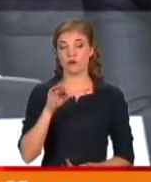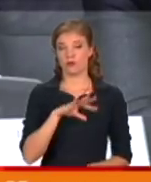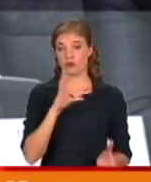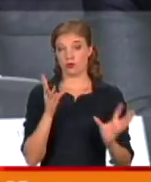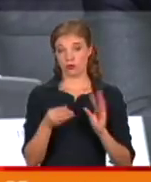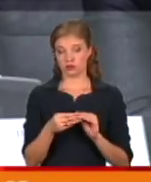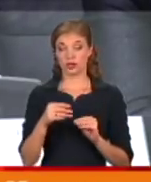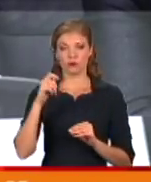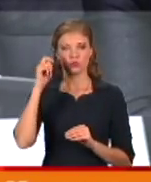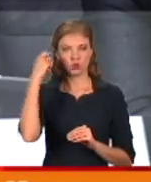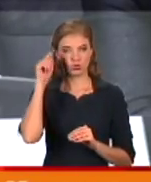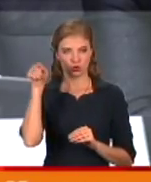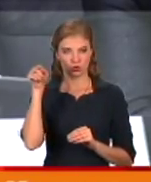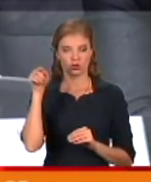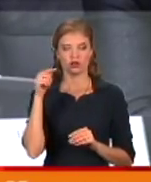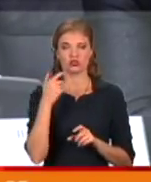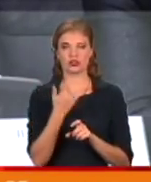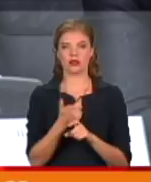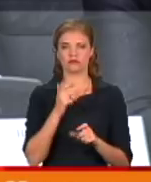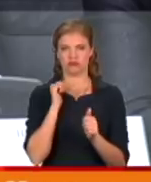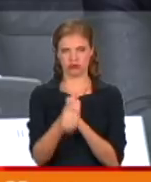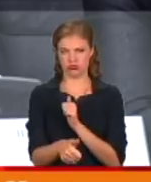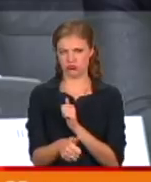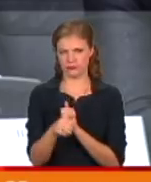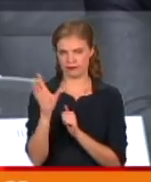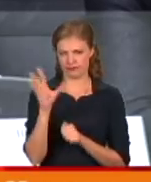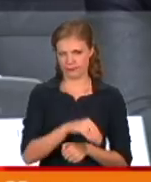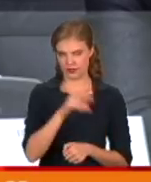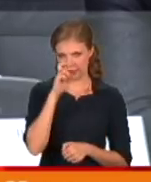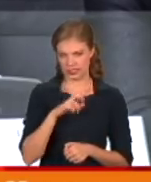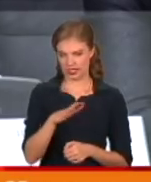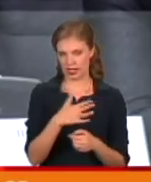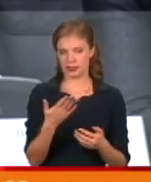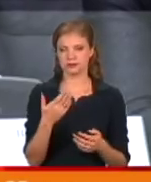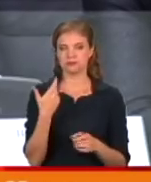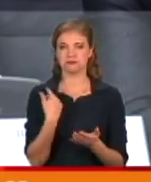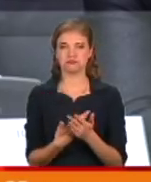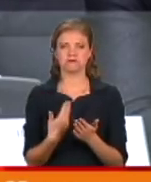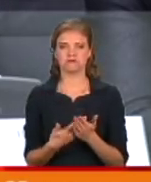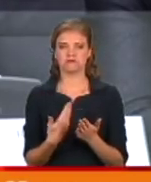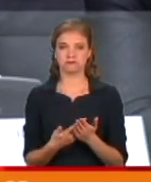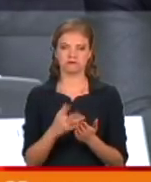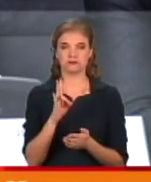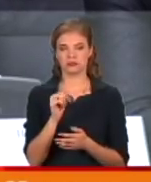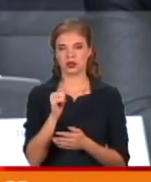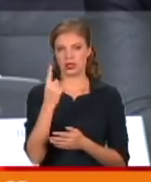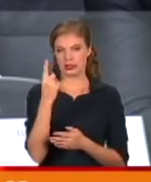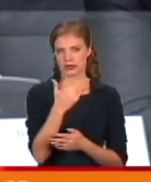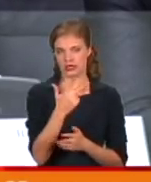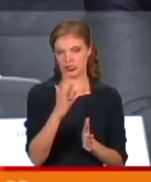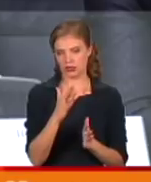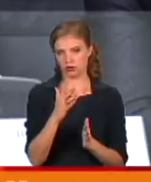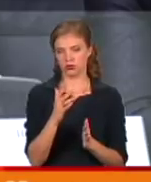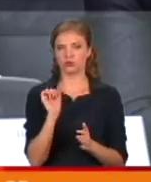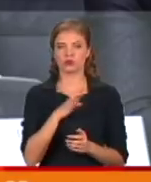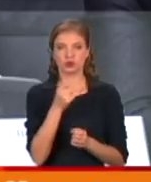то безумовно Туреччина, вона випередила всі країни, десь там на третину,